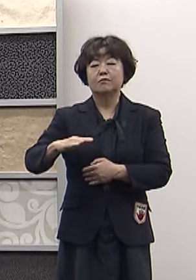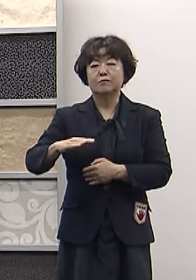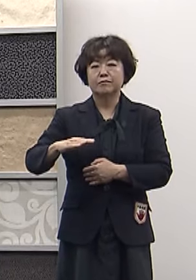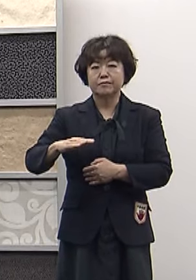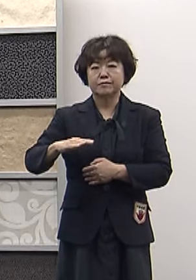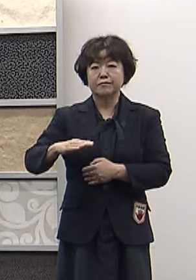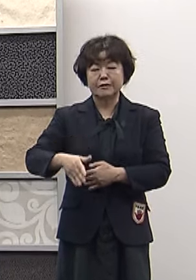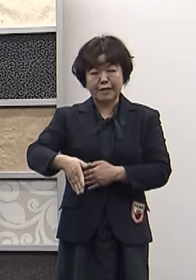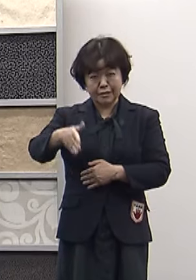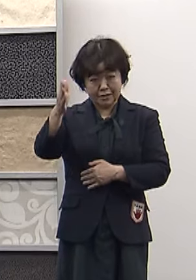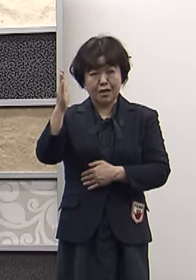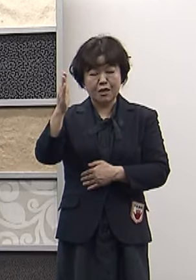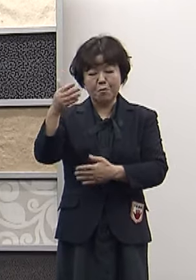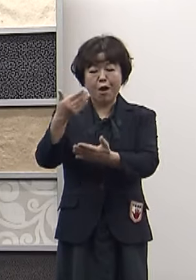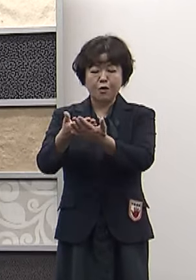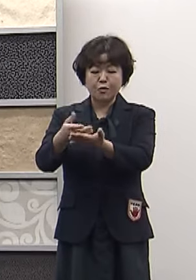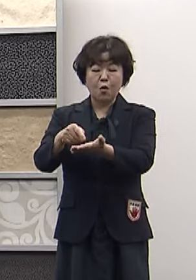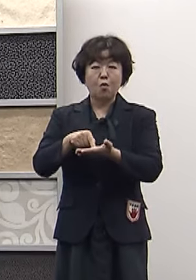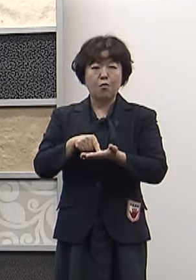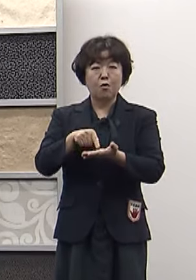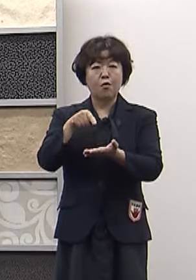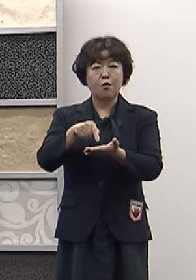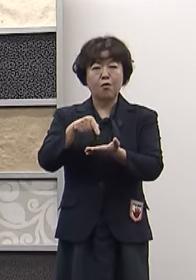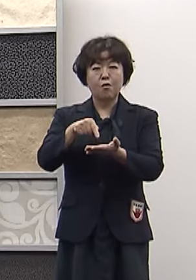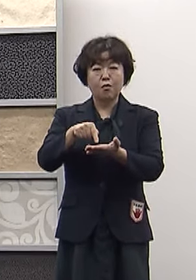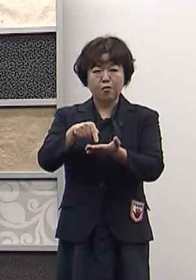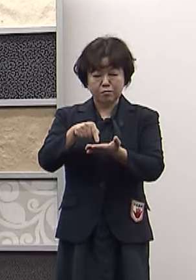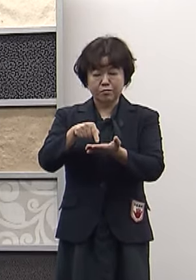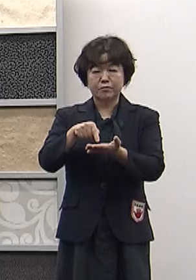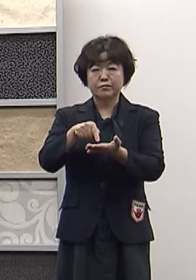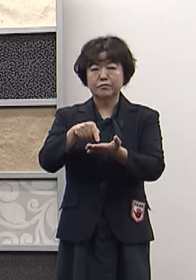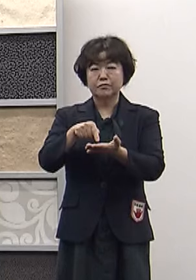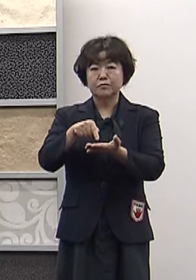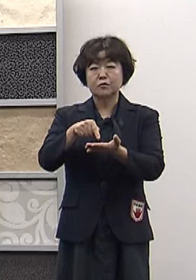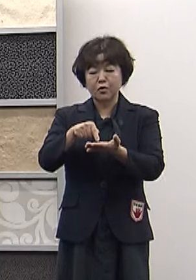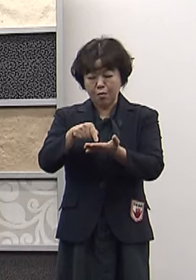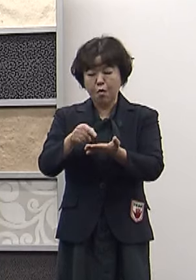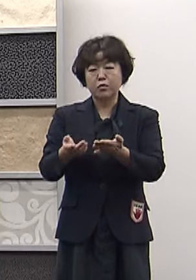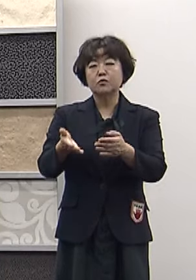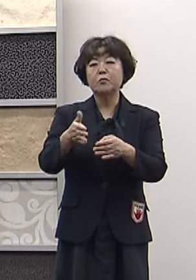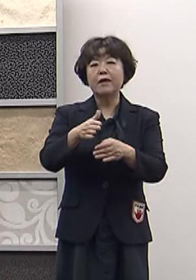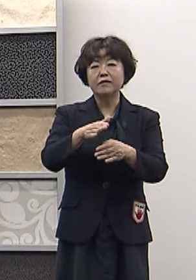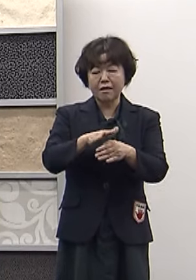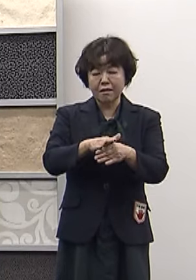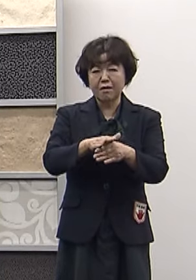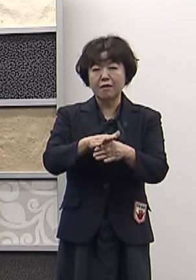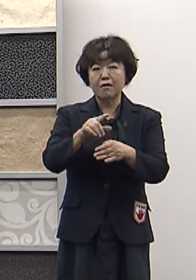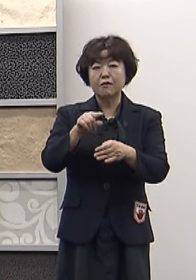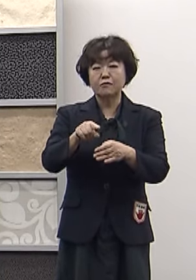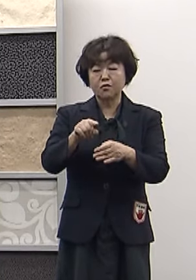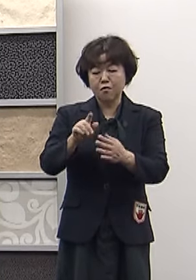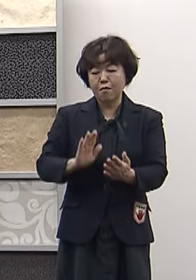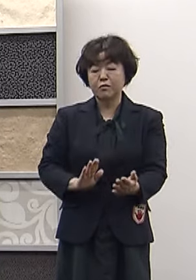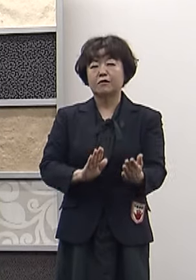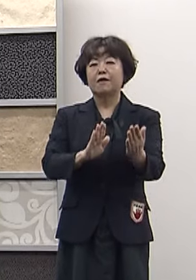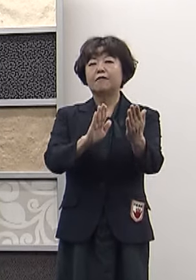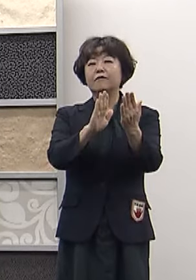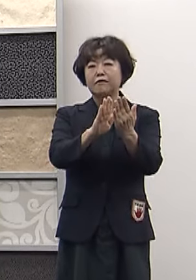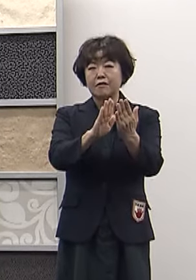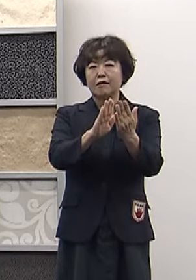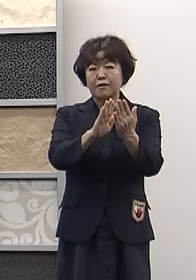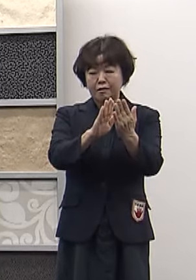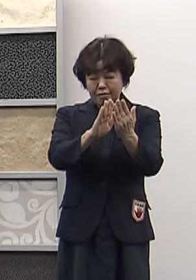賛成というか、まあ、要望があるのはこれもまた大前提のその2ですけれども、まあ、そういうものを踏まえてですね、それは正面から向き合ってい